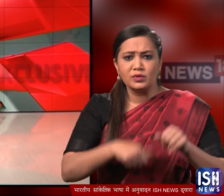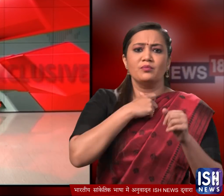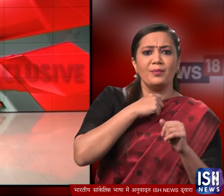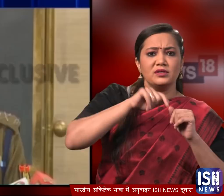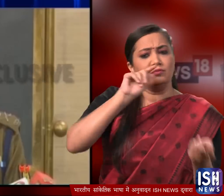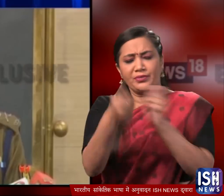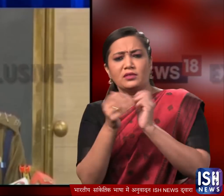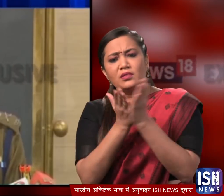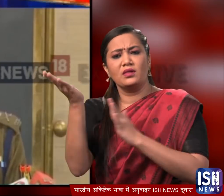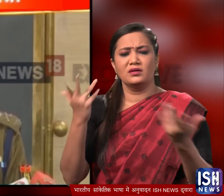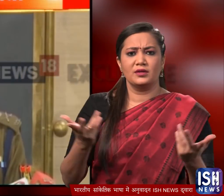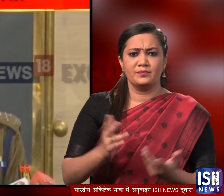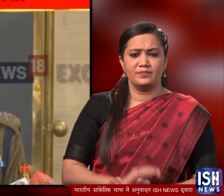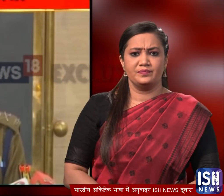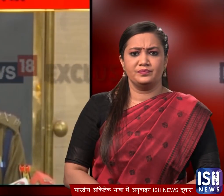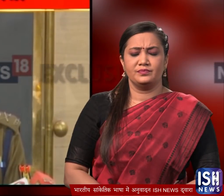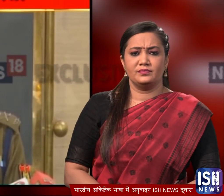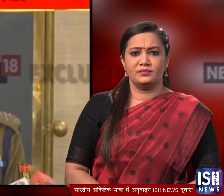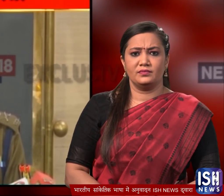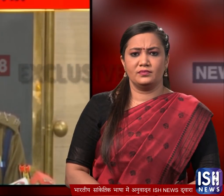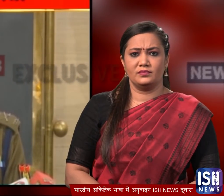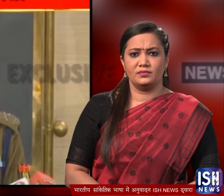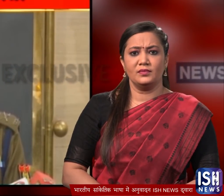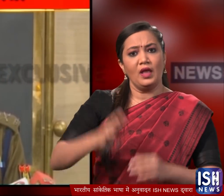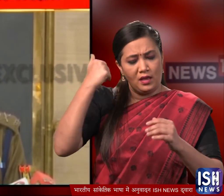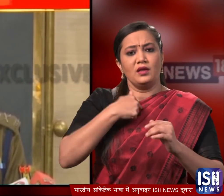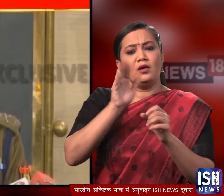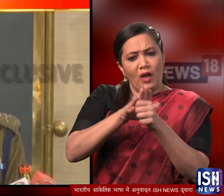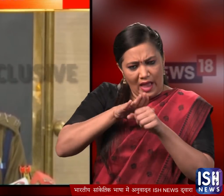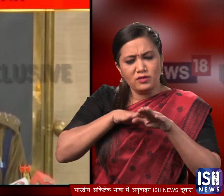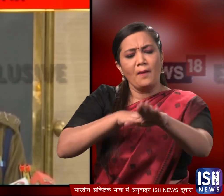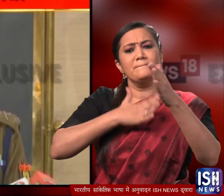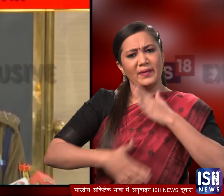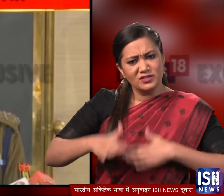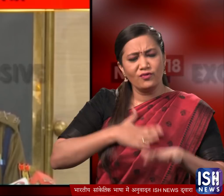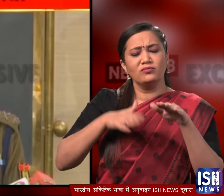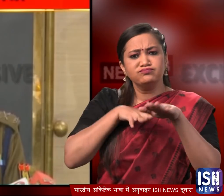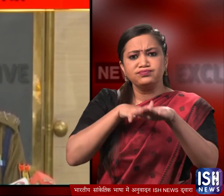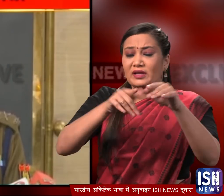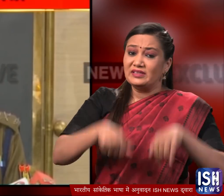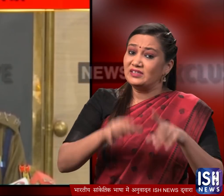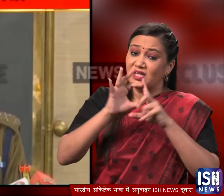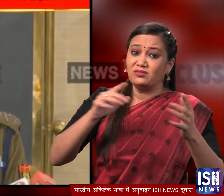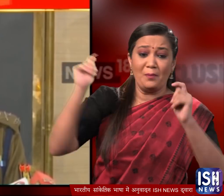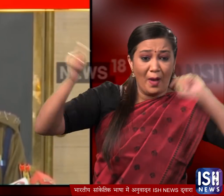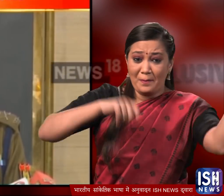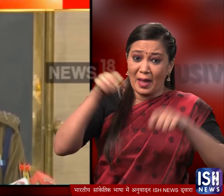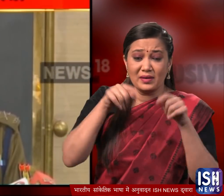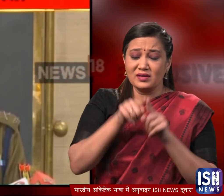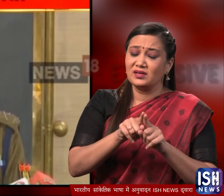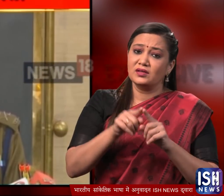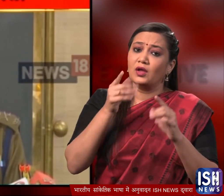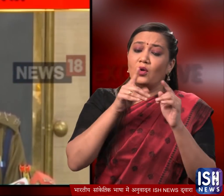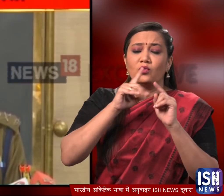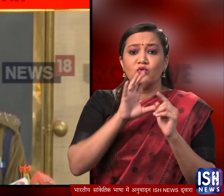लगाया। हम पीसफुल रैली करवाना चाहते थे। ये जो वायलेंस हुई है